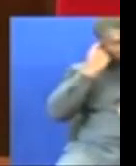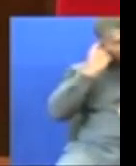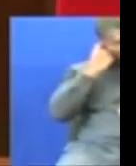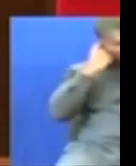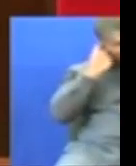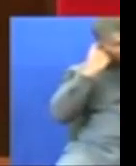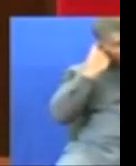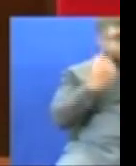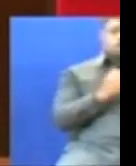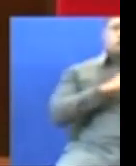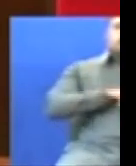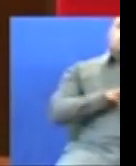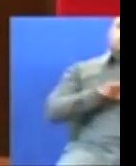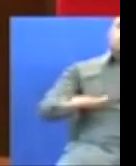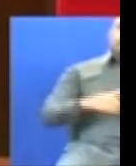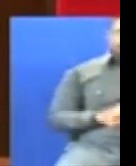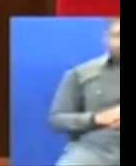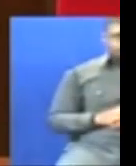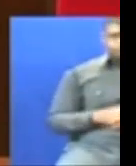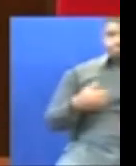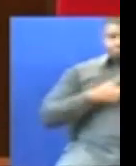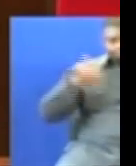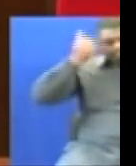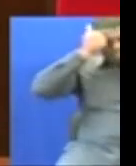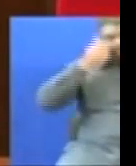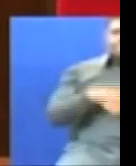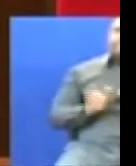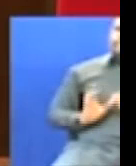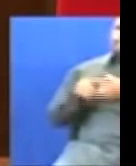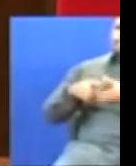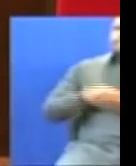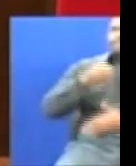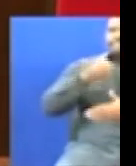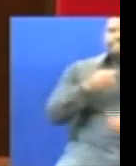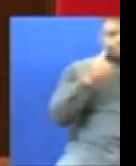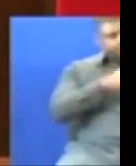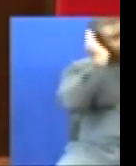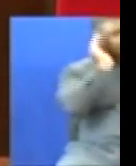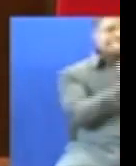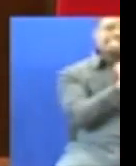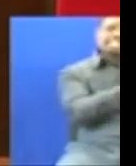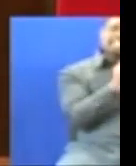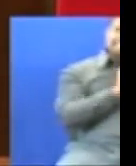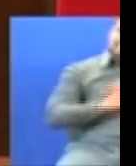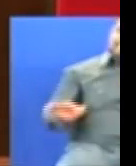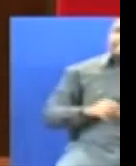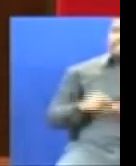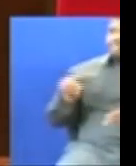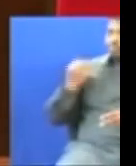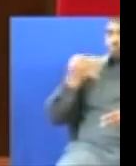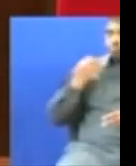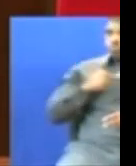tuanze kudili na uhai wa watu. Sasa mimi nakumbuka kwenye kamati ya bajeti niliambia serikali mgonjwa wa corona wa